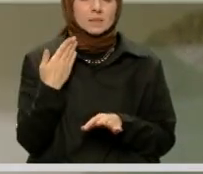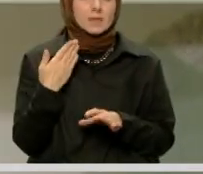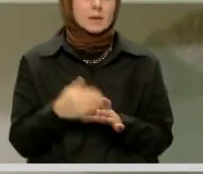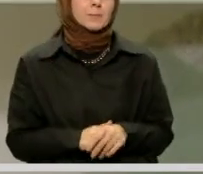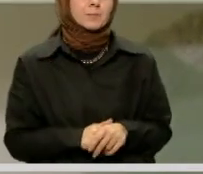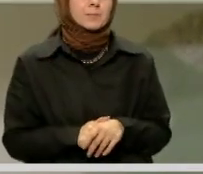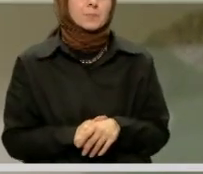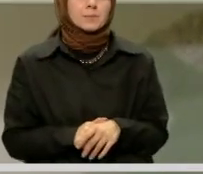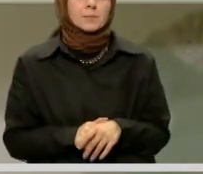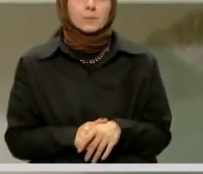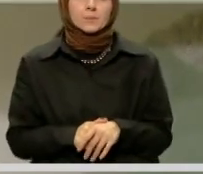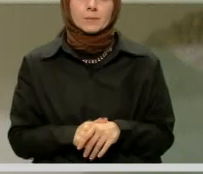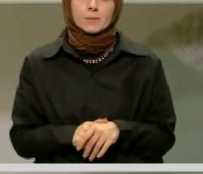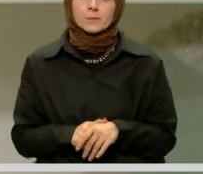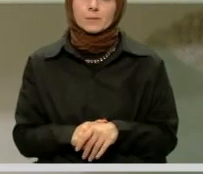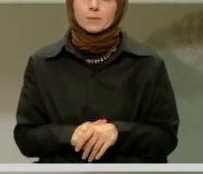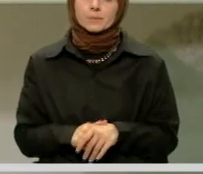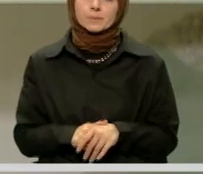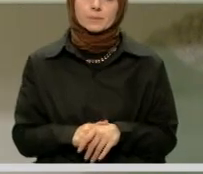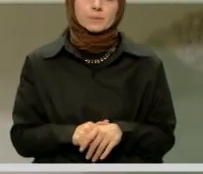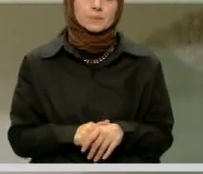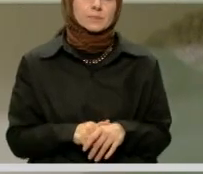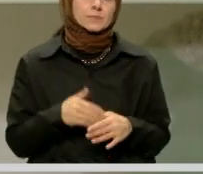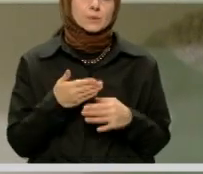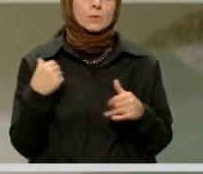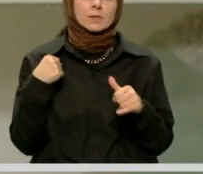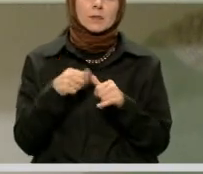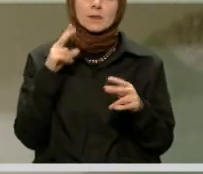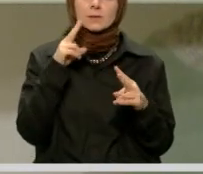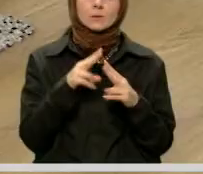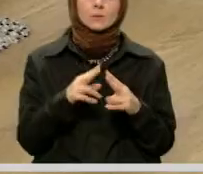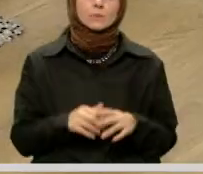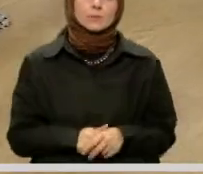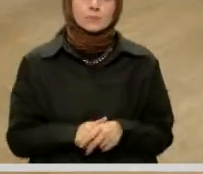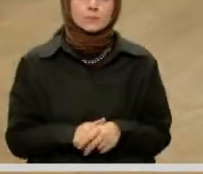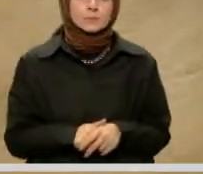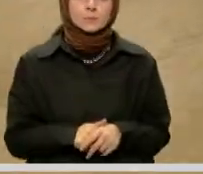arkadaşları seslendirecekler. Hep birlikte dinleyeceğiz. Ardından biz buradayız. Sohbetimiz devam edecek.